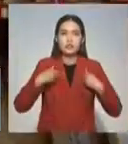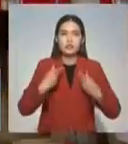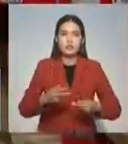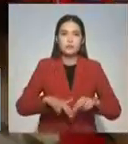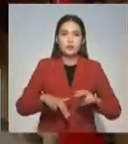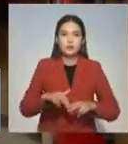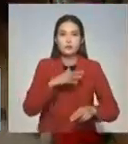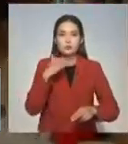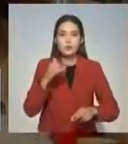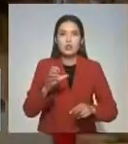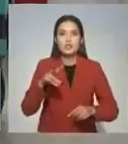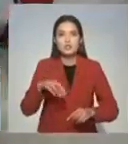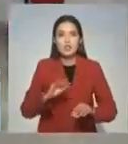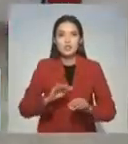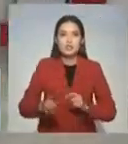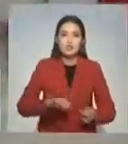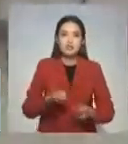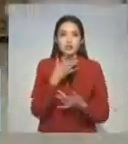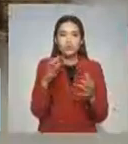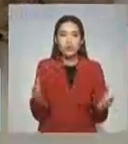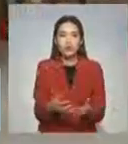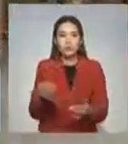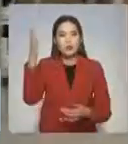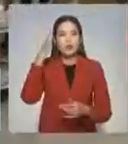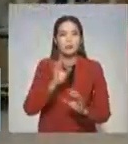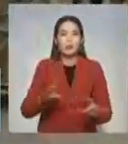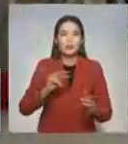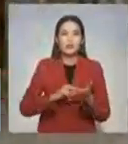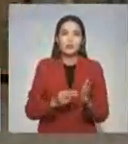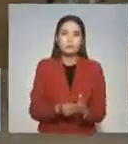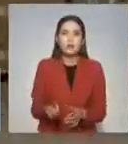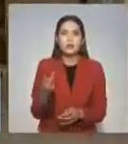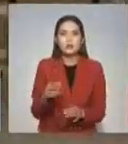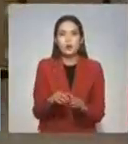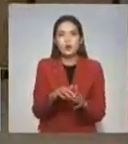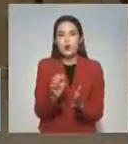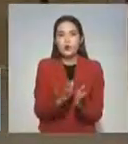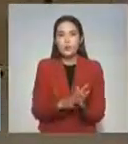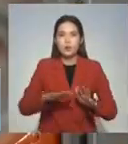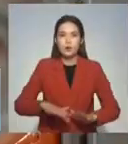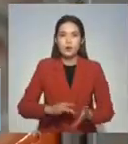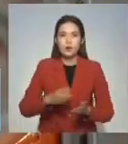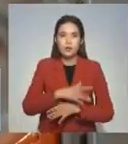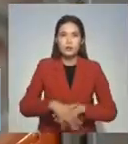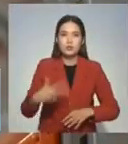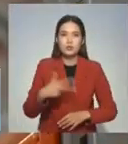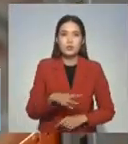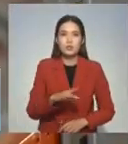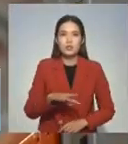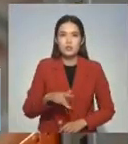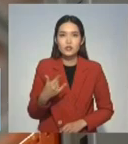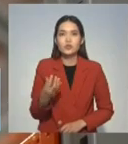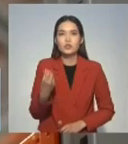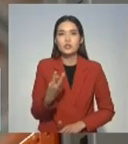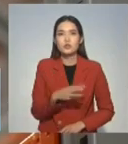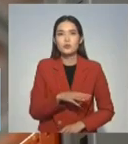построить продовольственные склады, рынки и теплицы. В акимате рассказали о планах возвести 2 оптово-распределительных центра за 30 миллиардов тенге. И еще